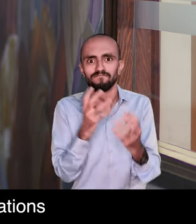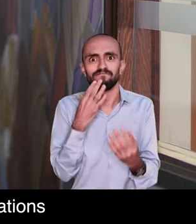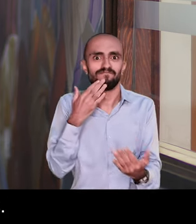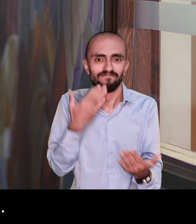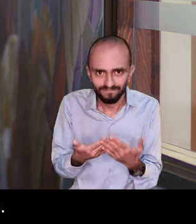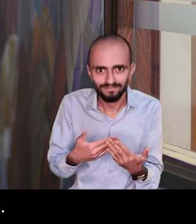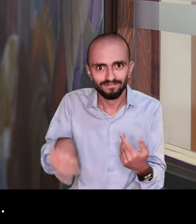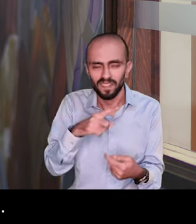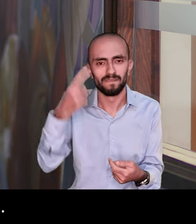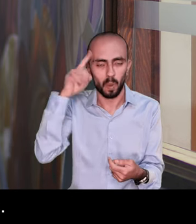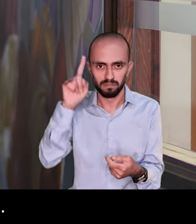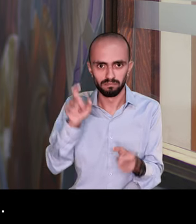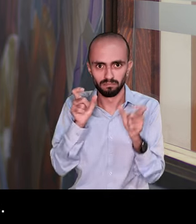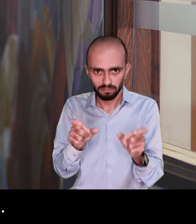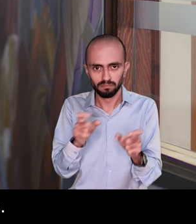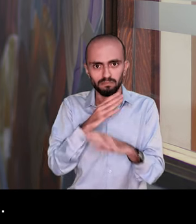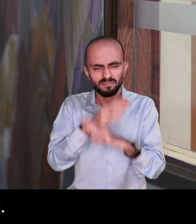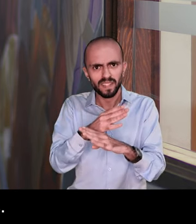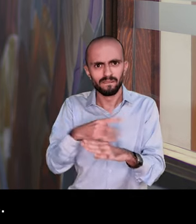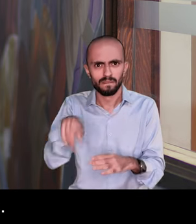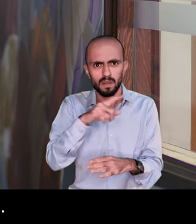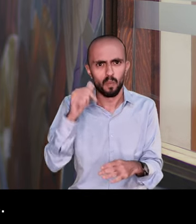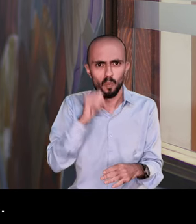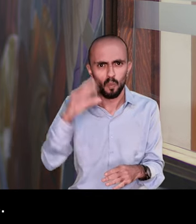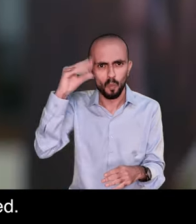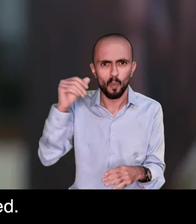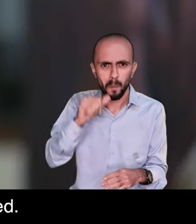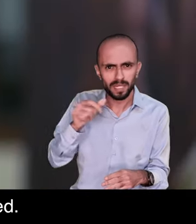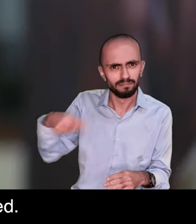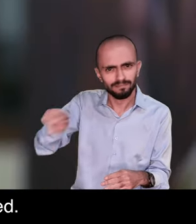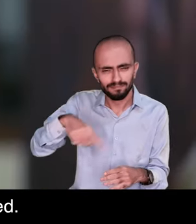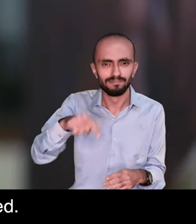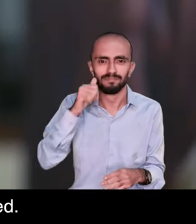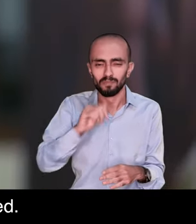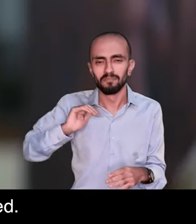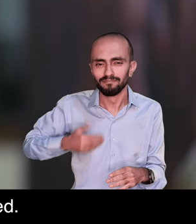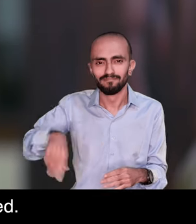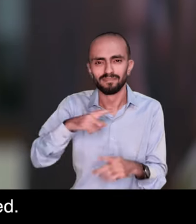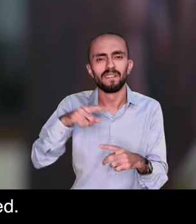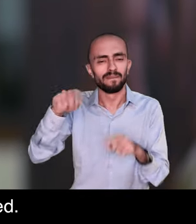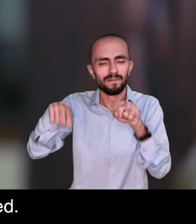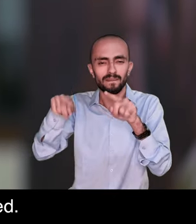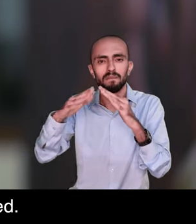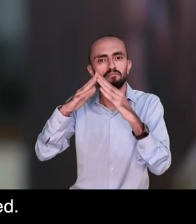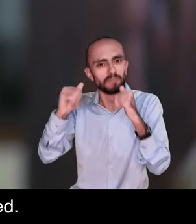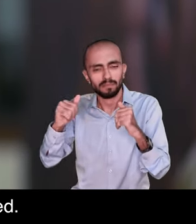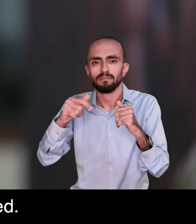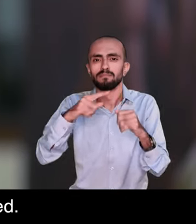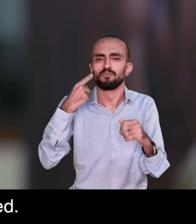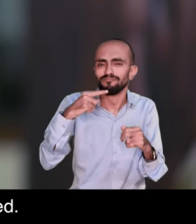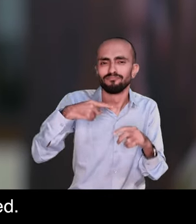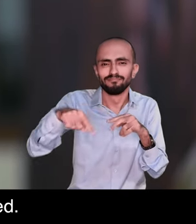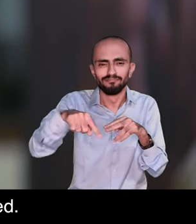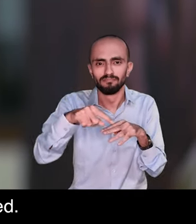الوطنية المتعلقة بمكافحة العنف ضد النساء والفتيات. فعلى سبيل المثال في مصر والسودان تم تغليظ